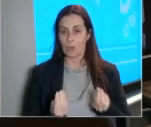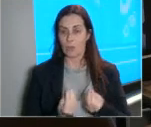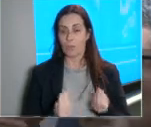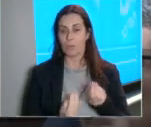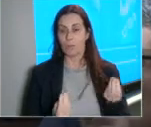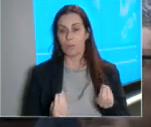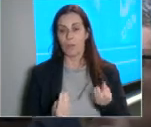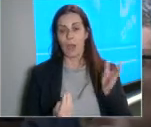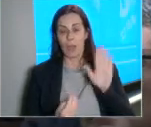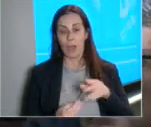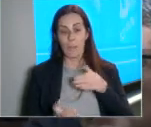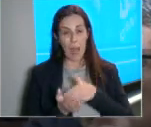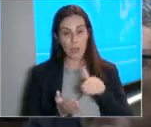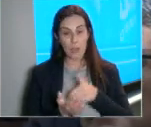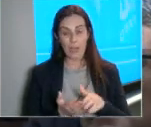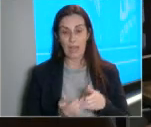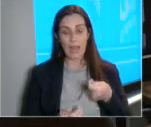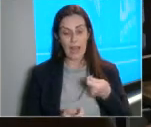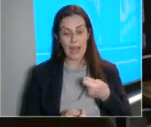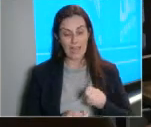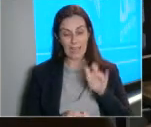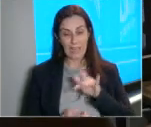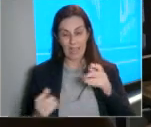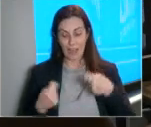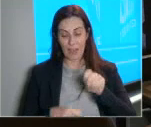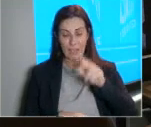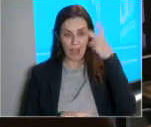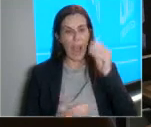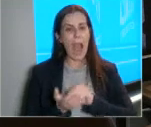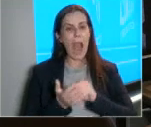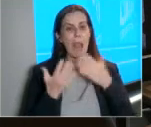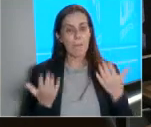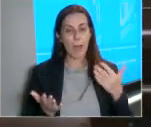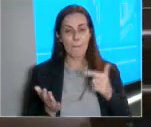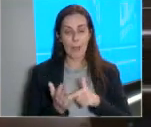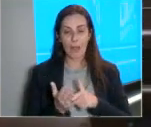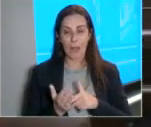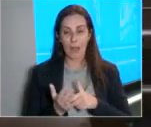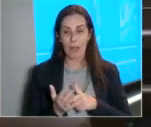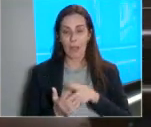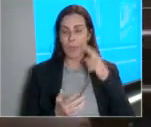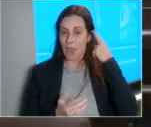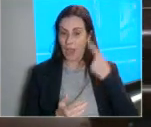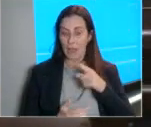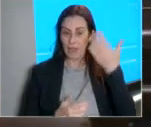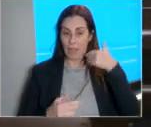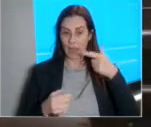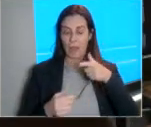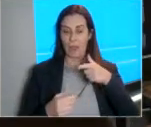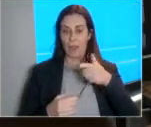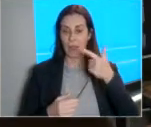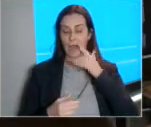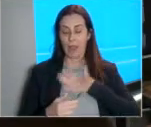הזאת, לבוא ולהמשיך, להסית נגד חברי הכנסת, על מה? בגלל שעאידה תומא עמדה בהפגנה